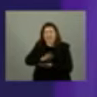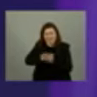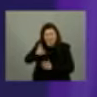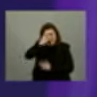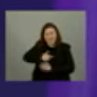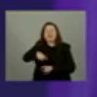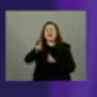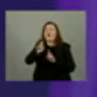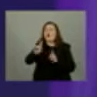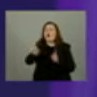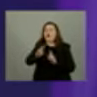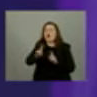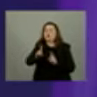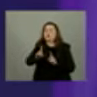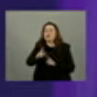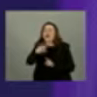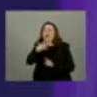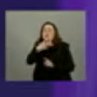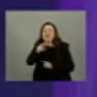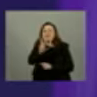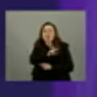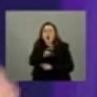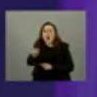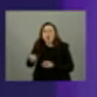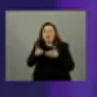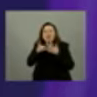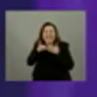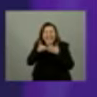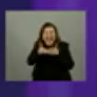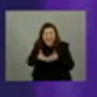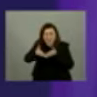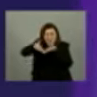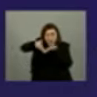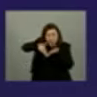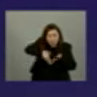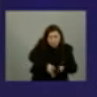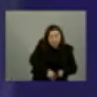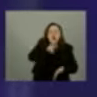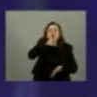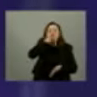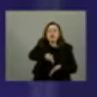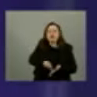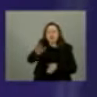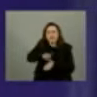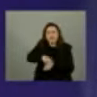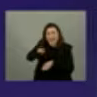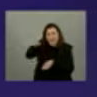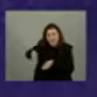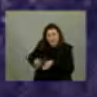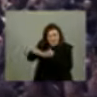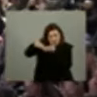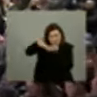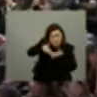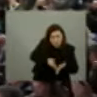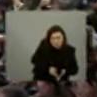ιδιοκτησιακά. Γνωρίζετε καλύτερα από μένα ότι και σε άλλα κόμματα και όχι μόνο στο ΣΥΡΙΖΑ, σε αντίστοιχες